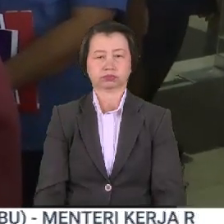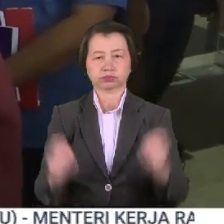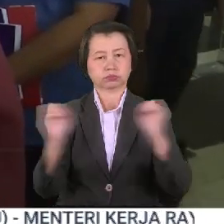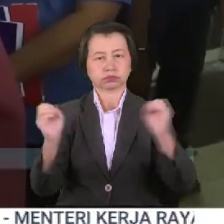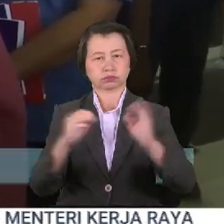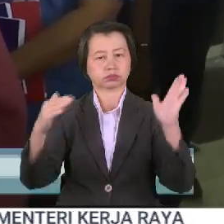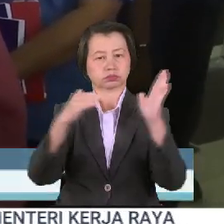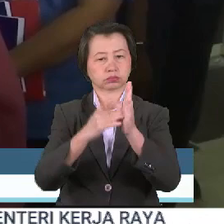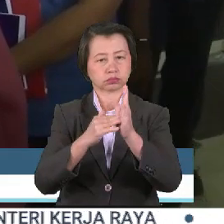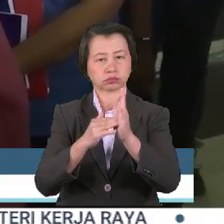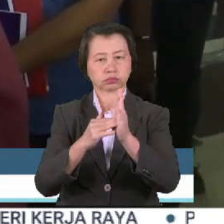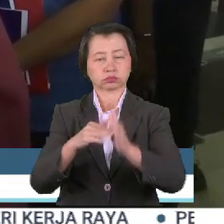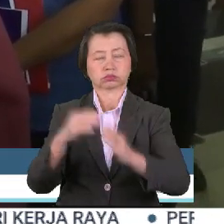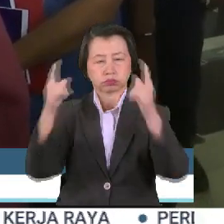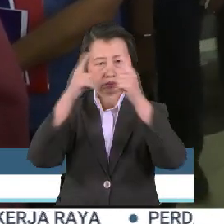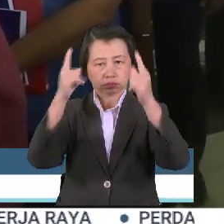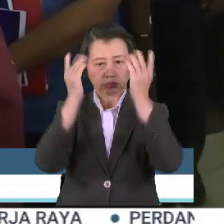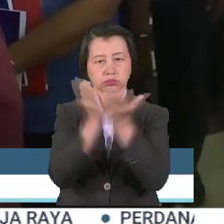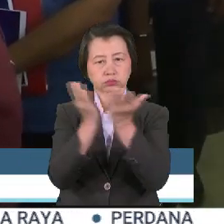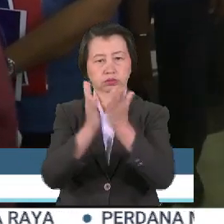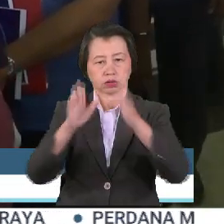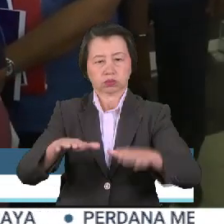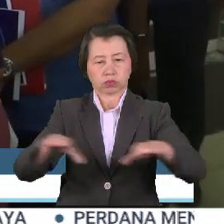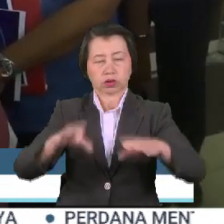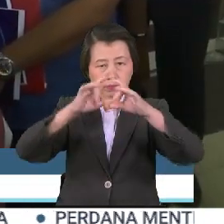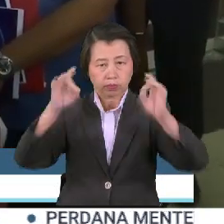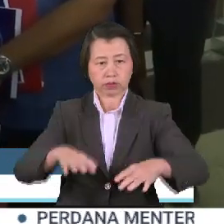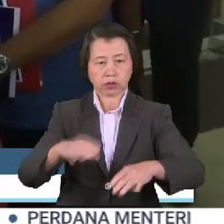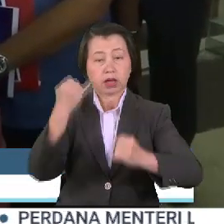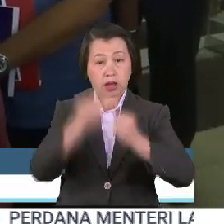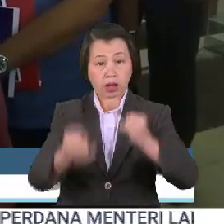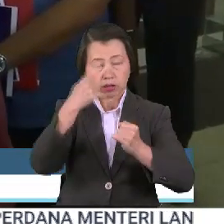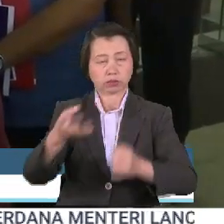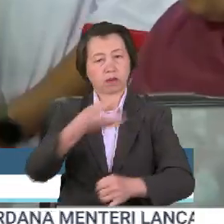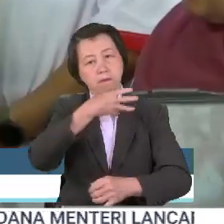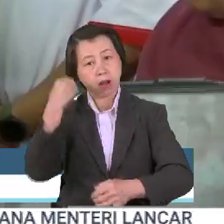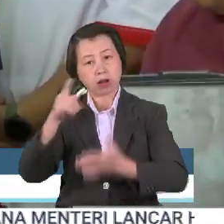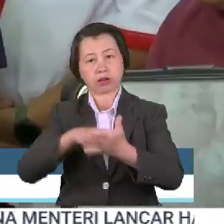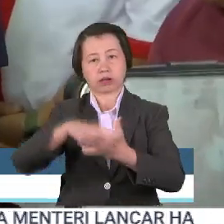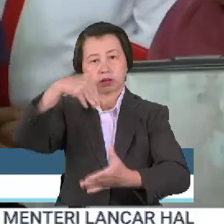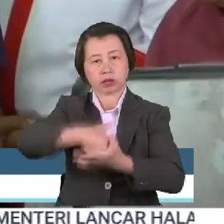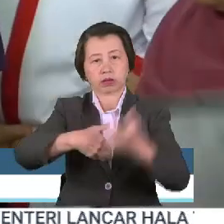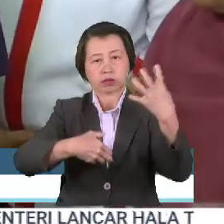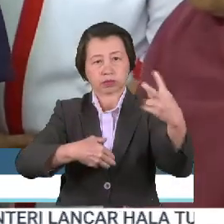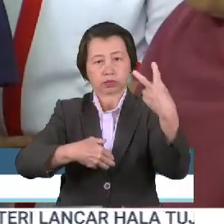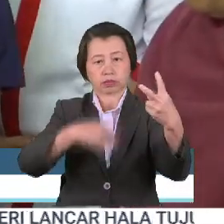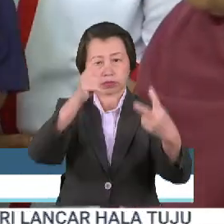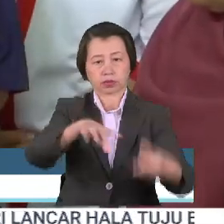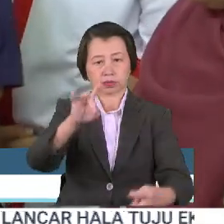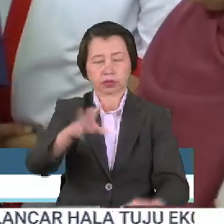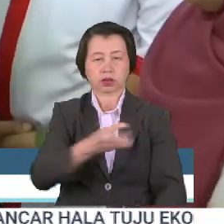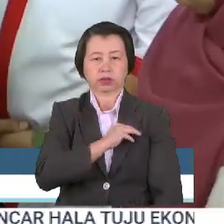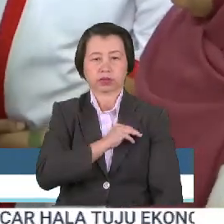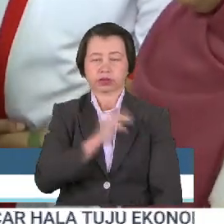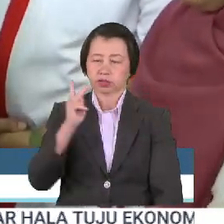Tiada sebarang sekatan dikenakan terhadap mahasiswa yang sedang menjalani peperiksaan akhir ketika ini untuk pulang mengundi 12 Ogos ini. Tegas Menteri Pendidikan